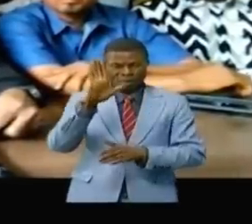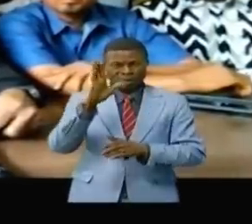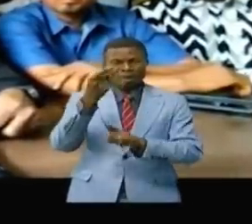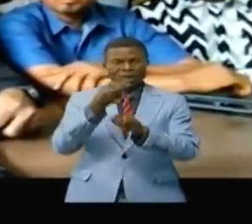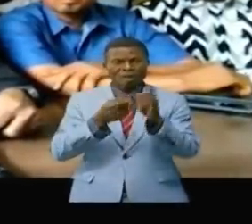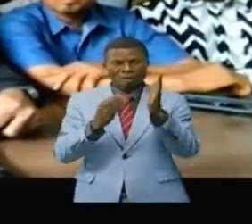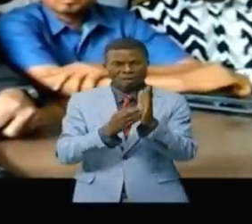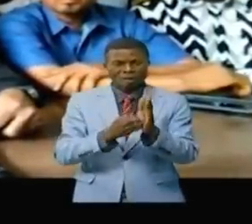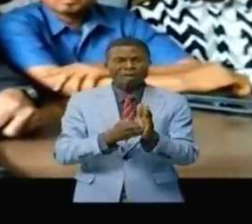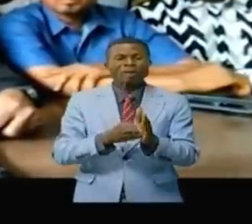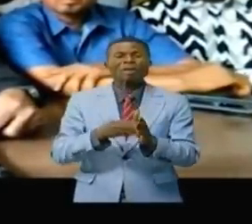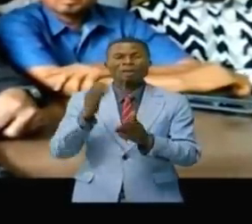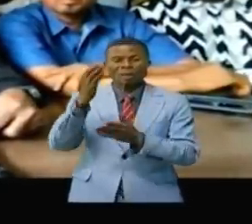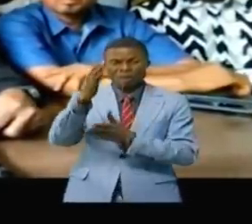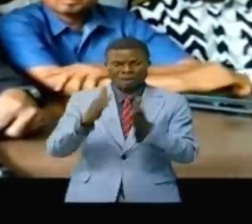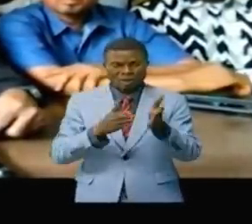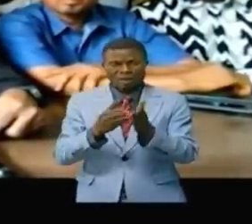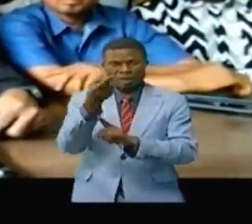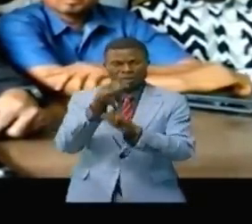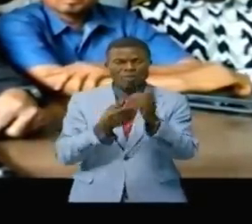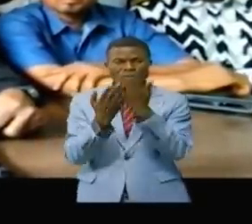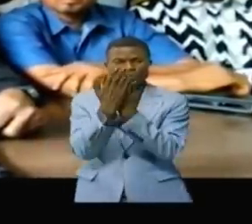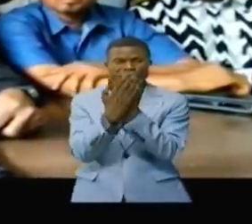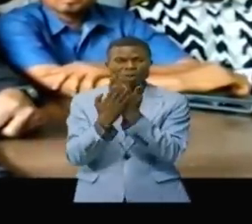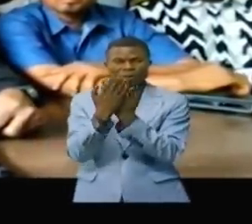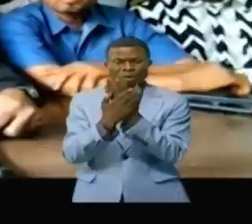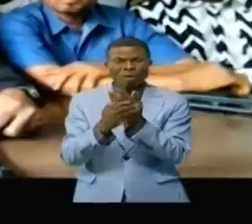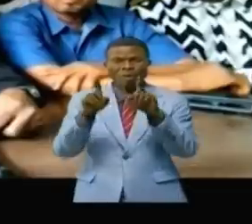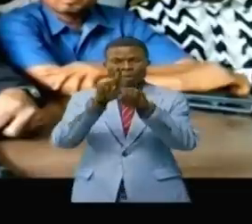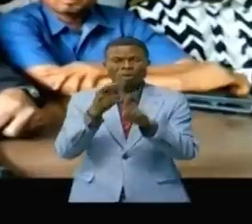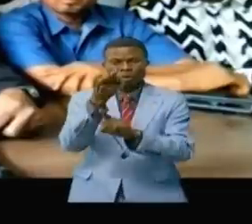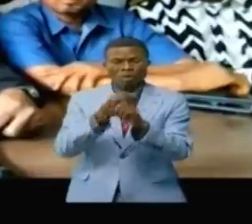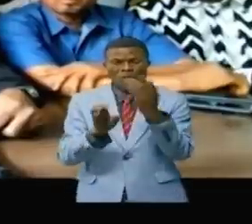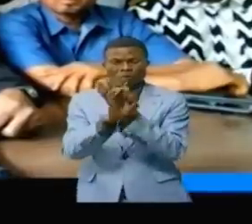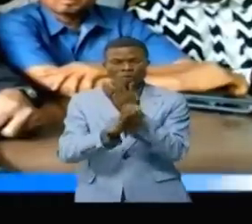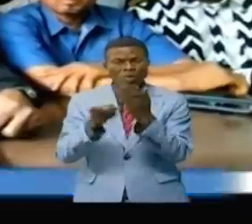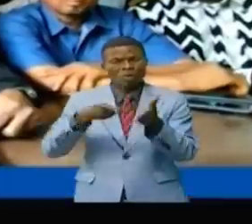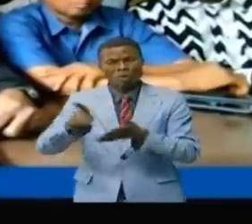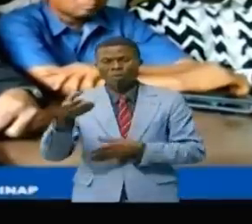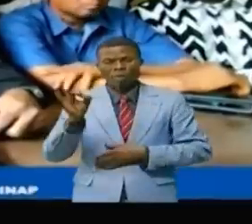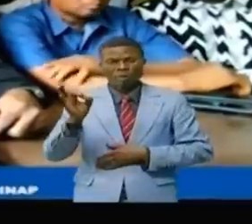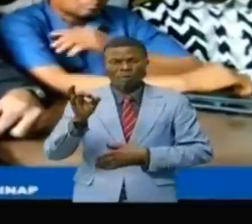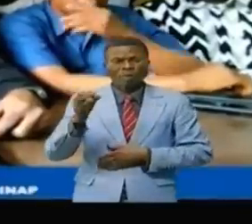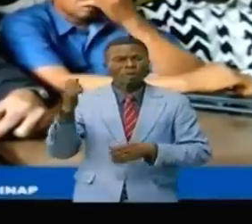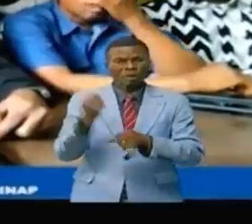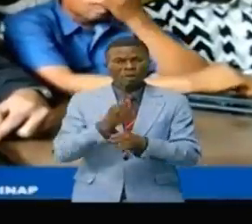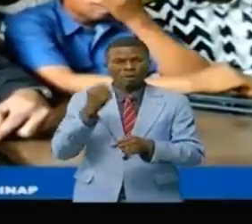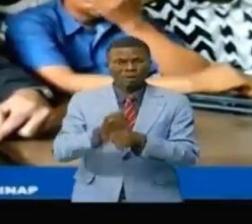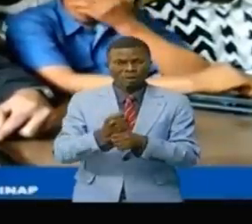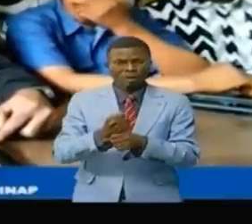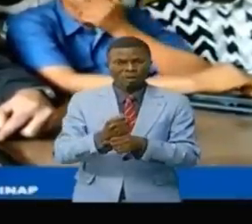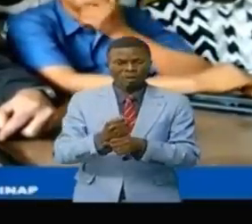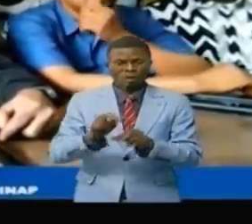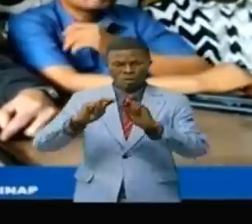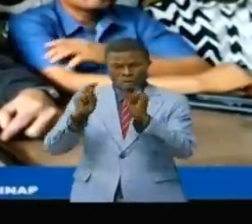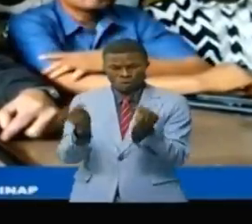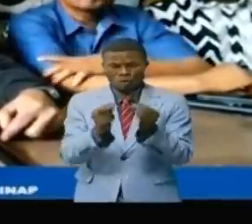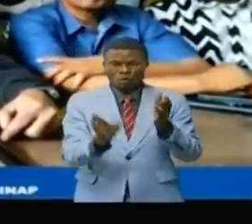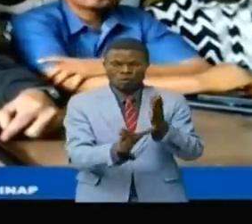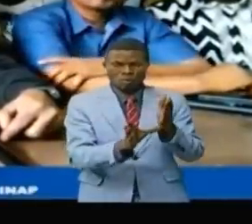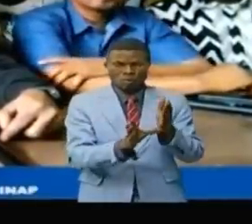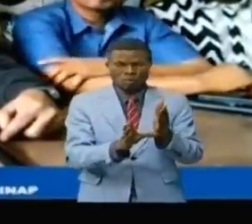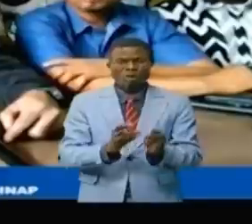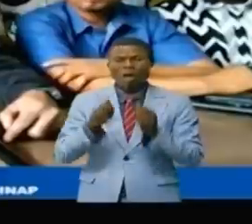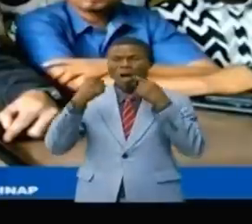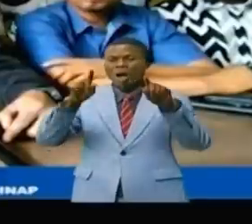les rétrocessions de juillet et août ne sont pas payées et que les travaux de la sous-commission ne sont pas